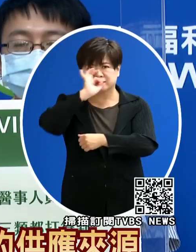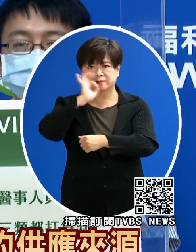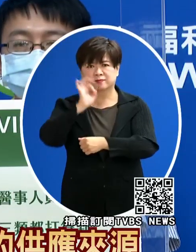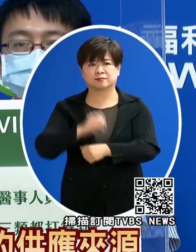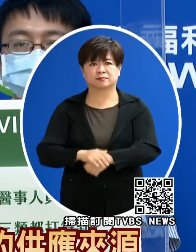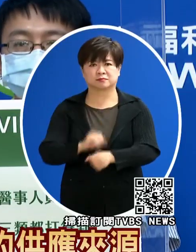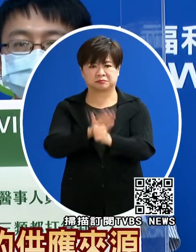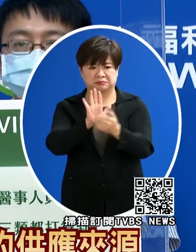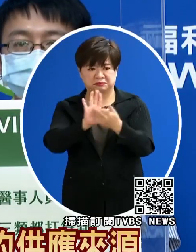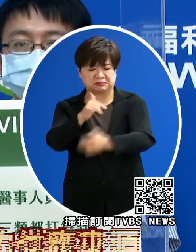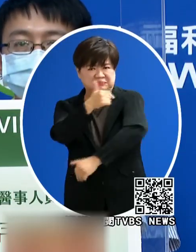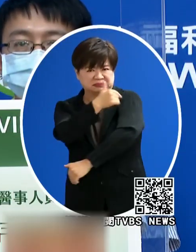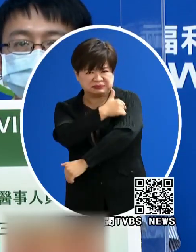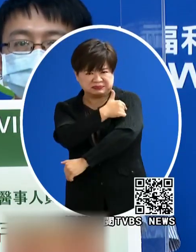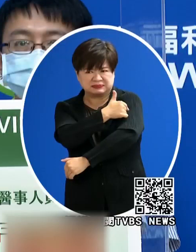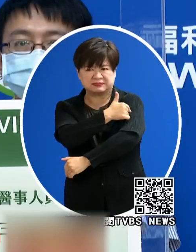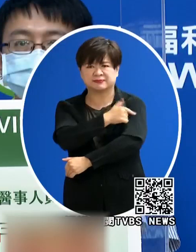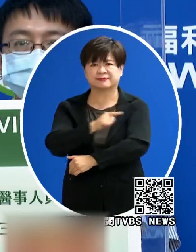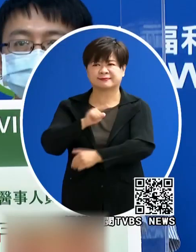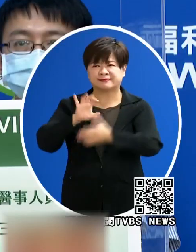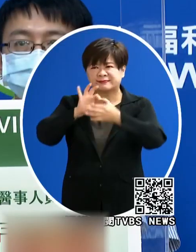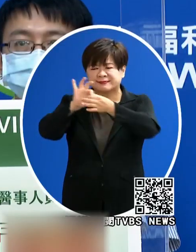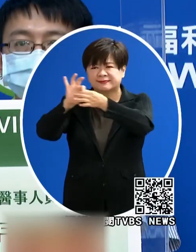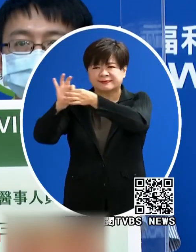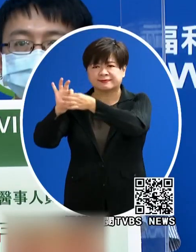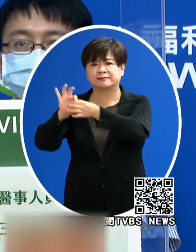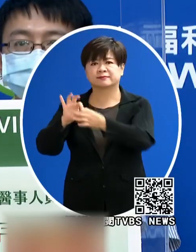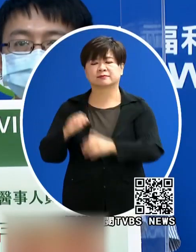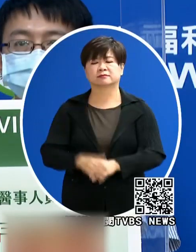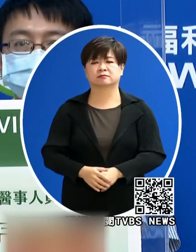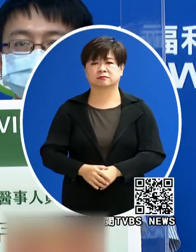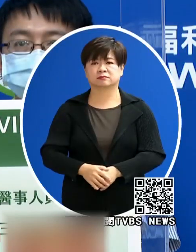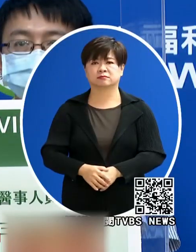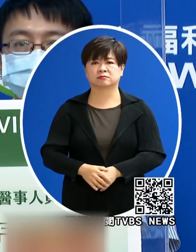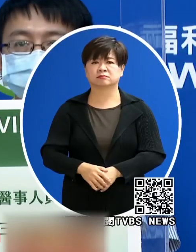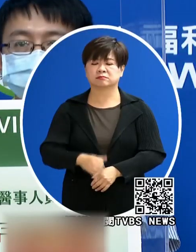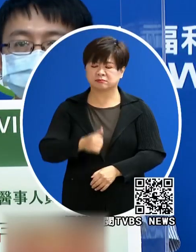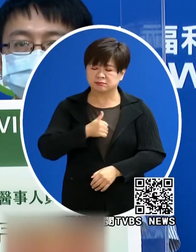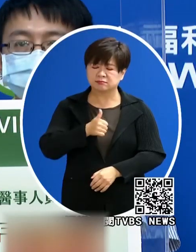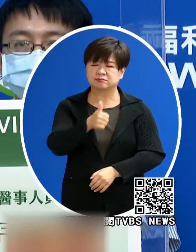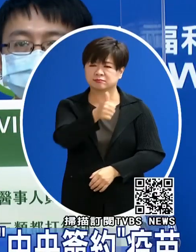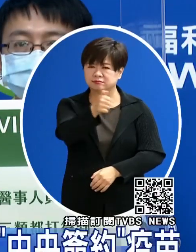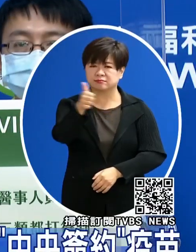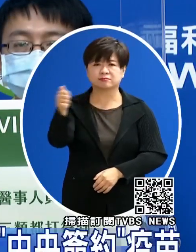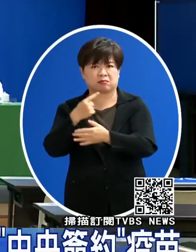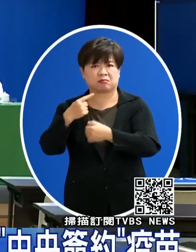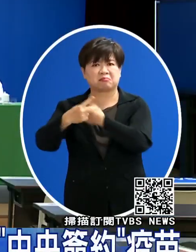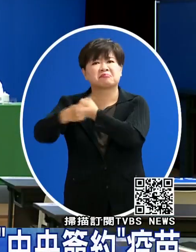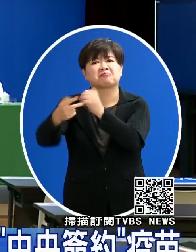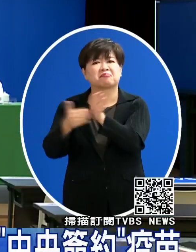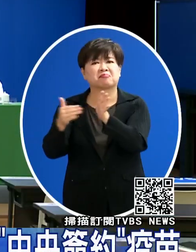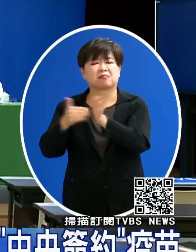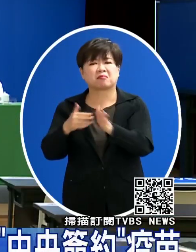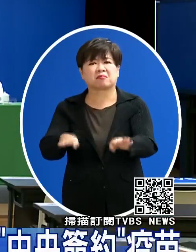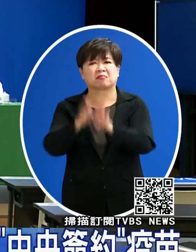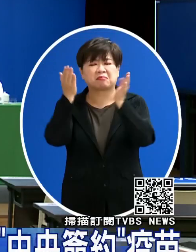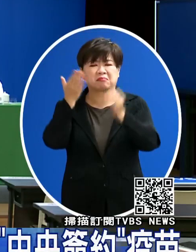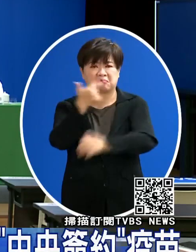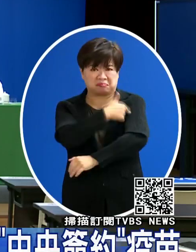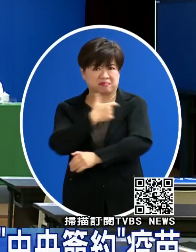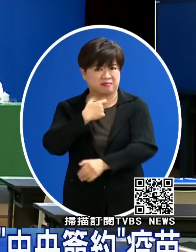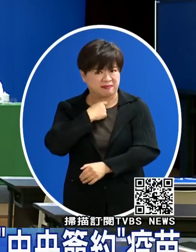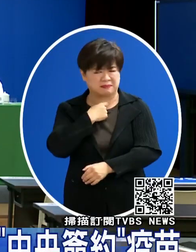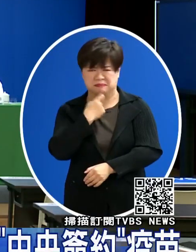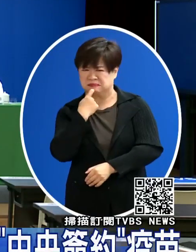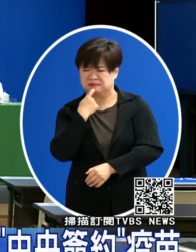的供应来源。那我们当然是表达我们的感谢。 指挥官陈时中不仅严称感谢，